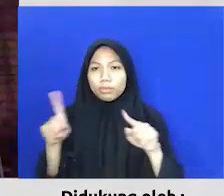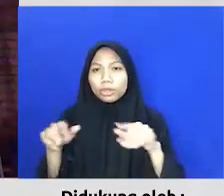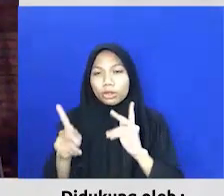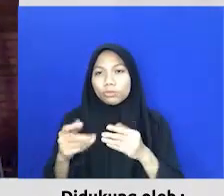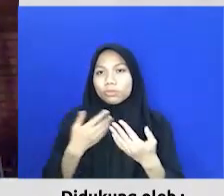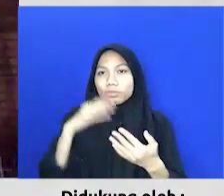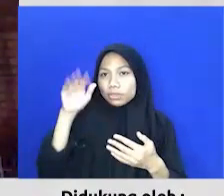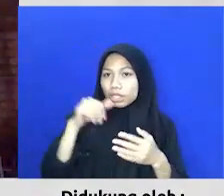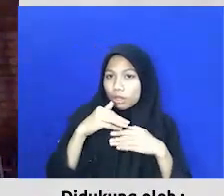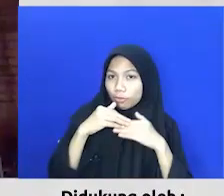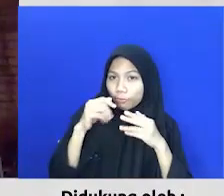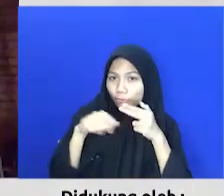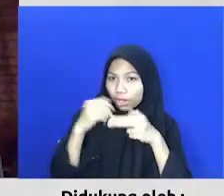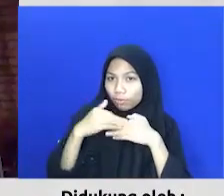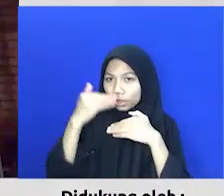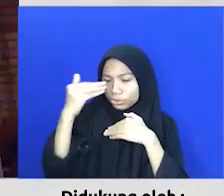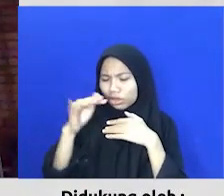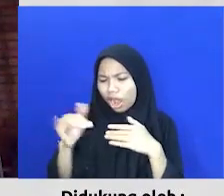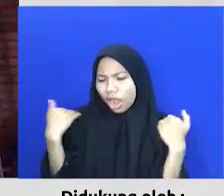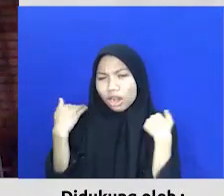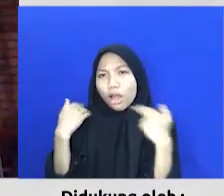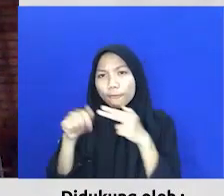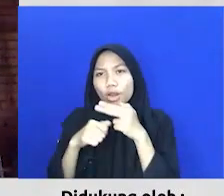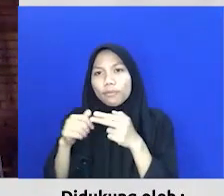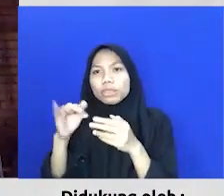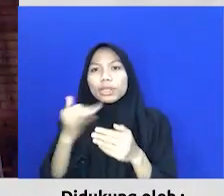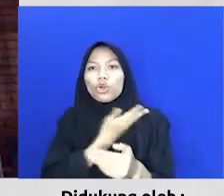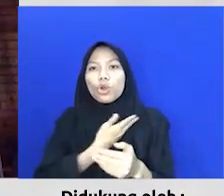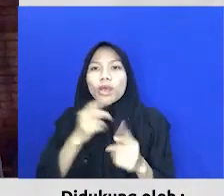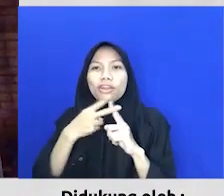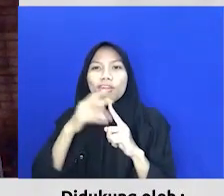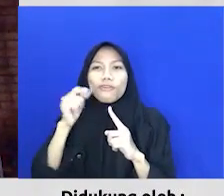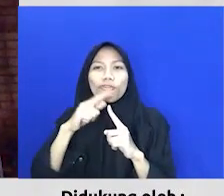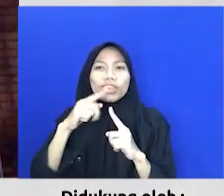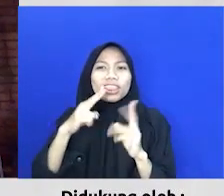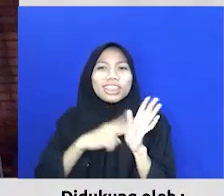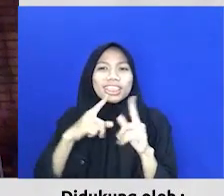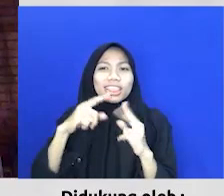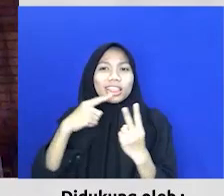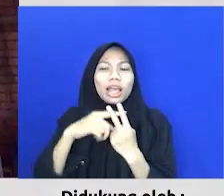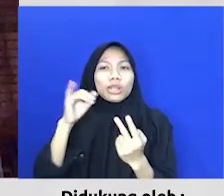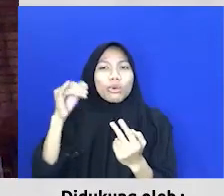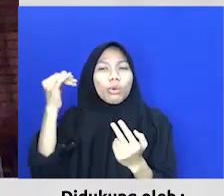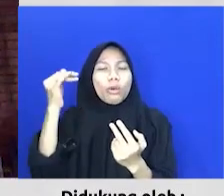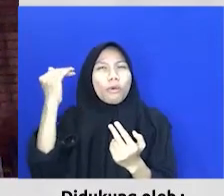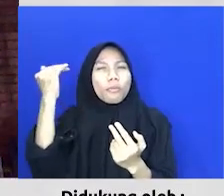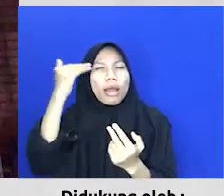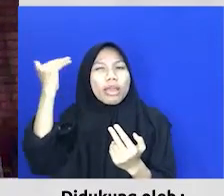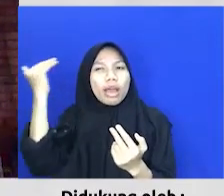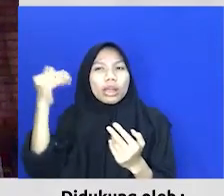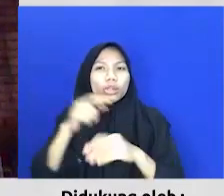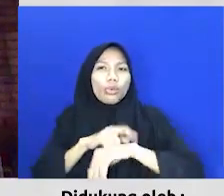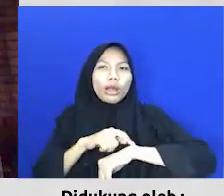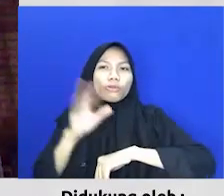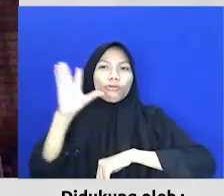kayak drama yang sangat apa ya, kayak struktur film standar Hollywood klasik gitu. Itu masih bisa